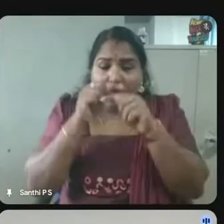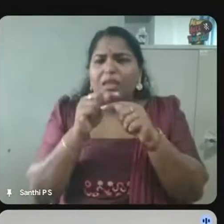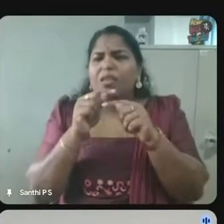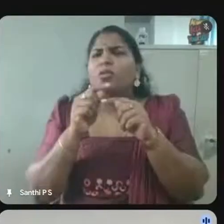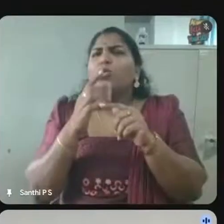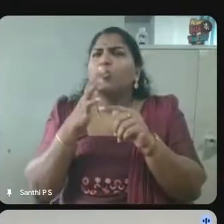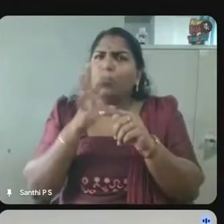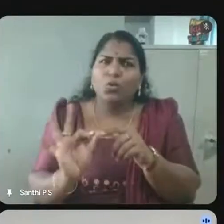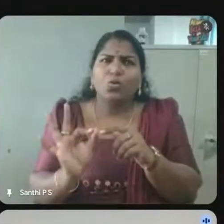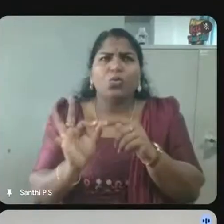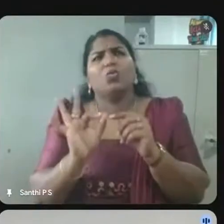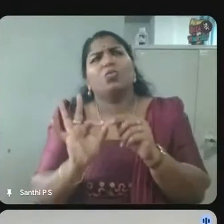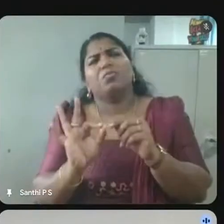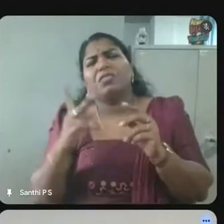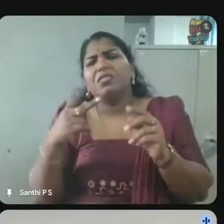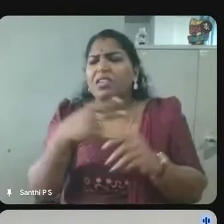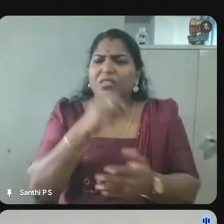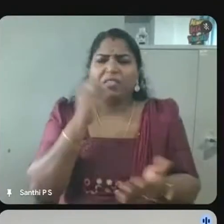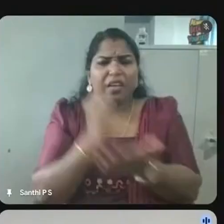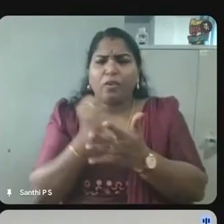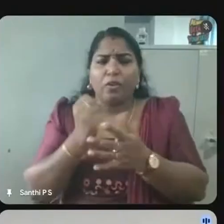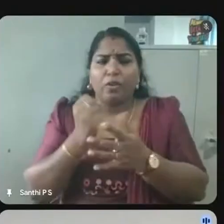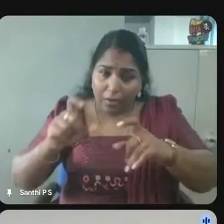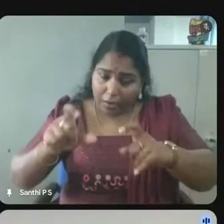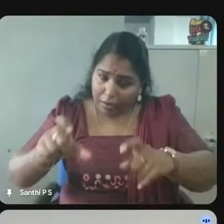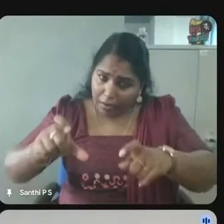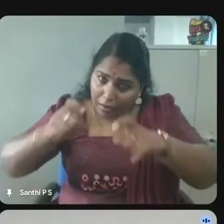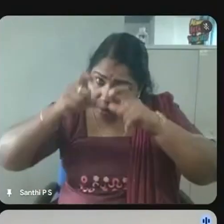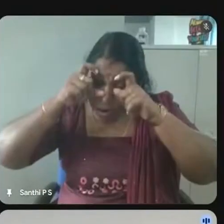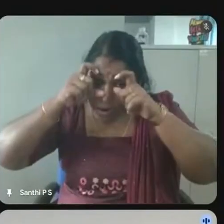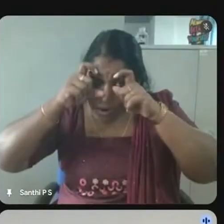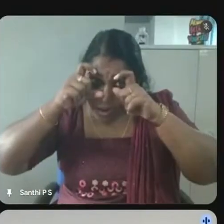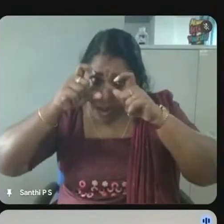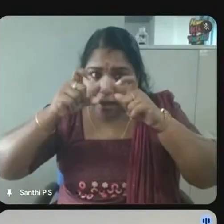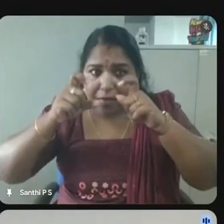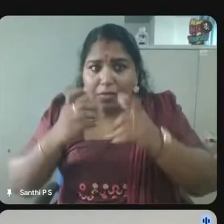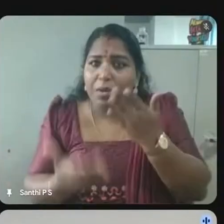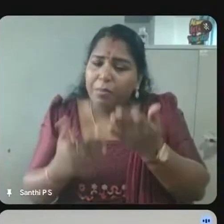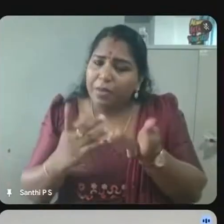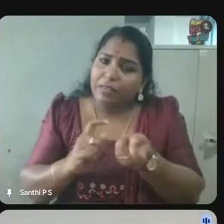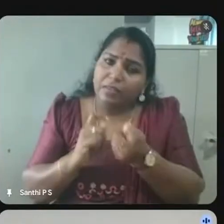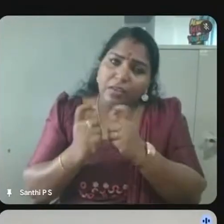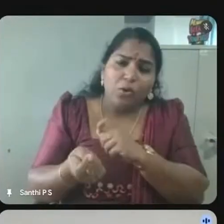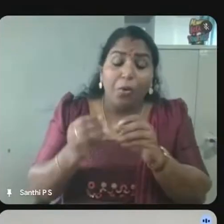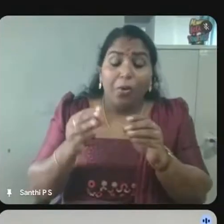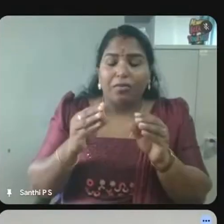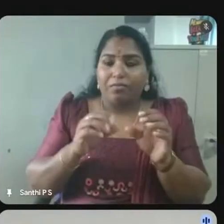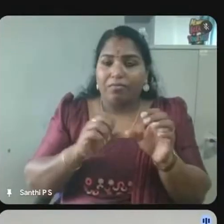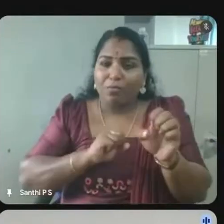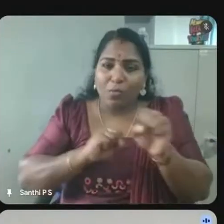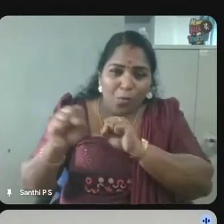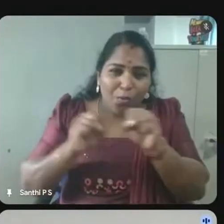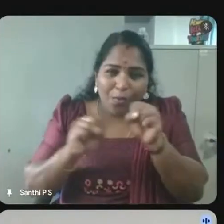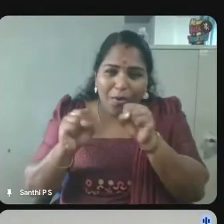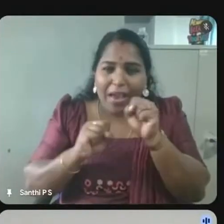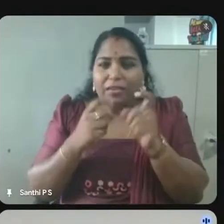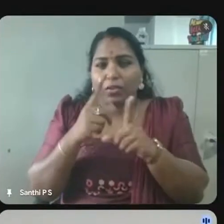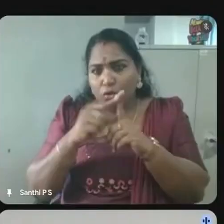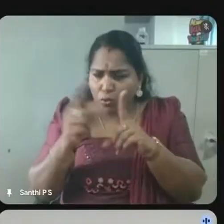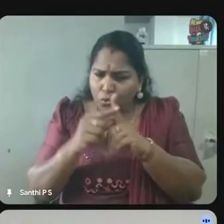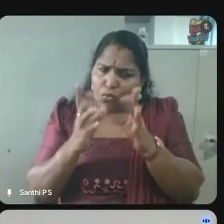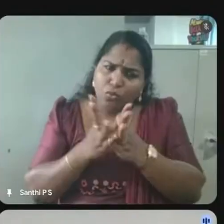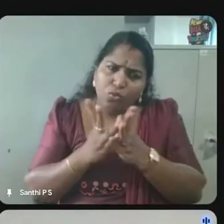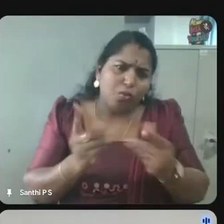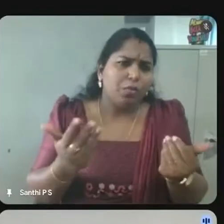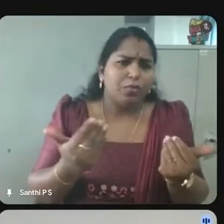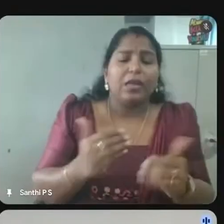ജസ്റ്റ് കണ്ണാടി കൊണ്ട് തന്നെ ഈ ചിത്രത്തിൽ കാണുന്ന പോലെ കണ്ണട കൊണ്ട് നമുക്ക് മാറ്റാൻ പറ്റുന്ന സ്ക്വിന്റുകളുണ്ട്, എക്സസൈസ് കൊണ്ട് മാറ്റാൻ പറ്റുന്നുണ്ട്. സോ അത് നമുക്ക് അങ്ങനെ